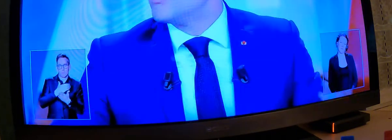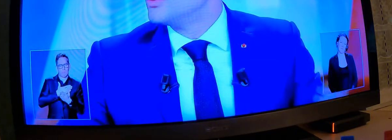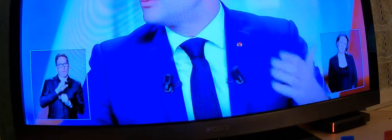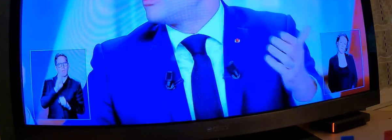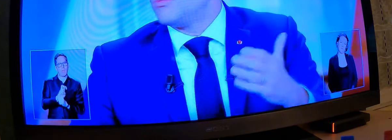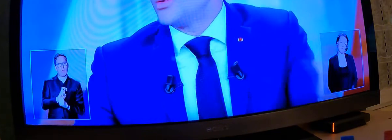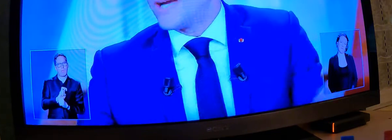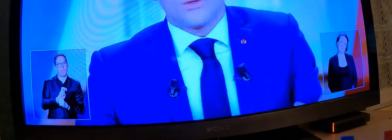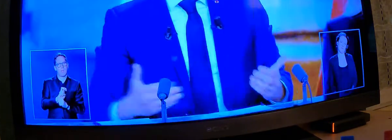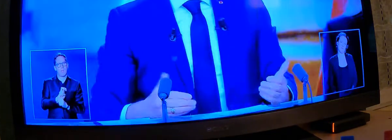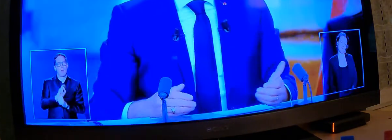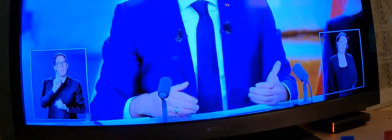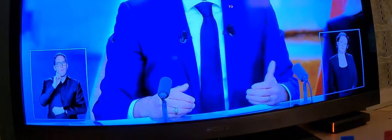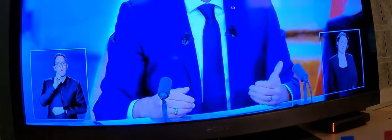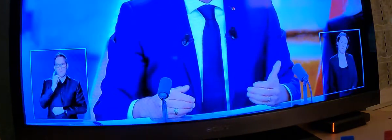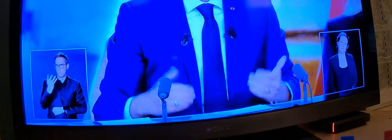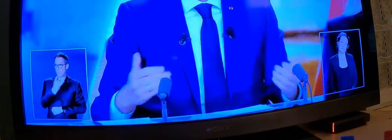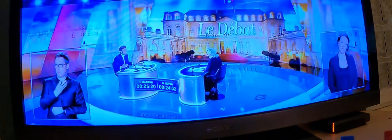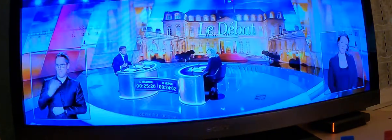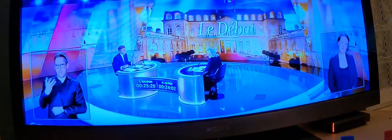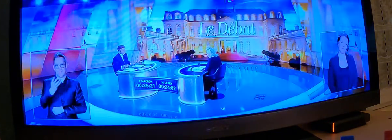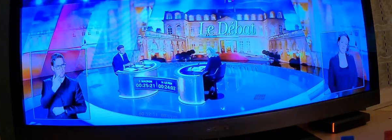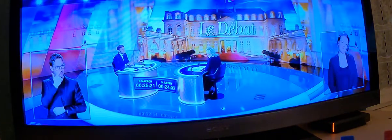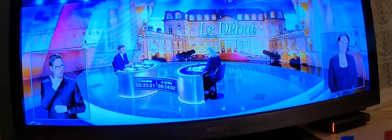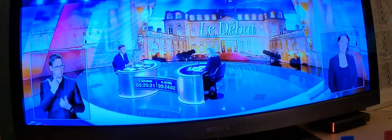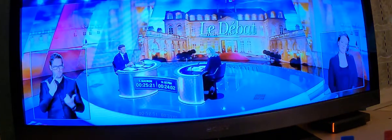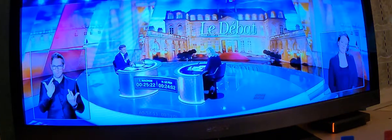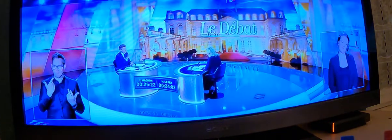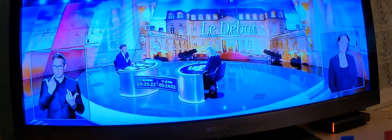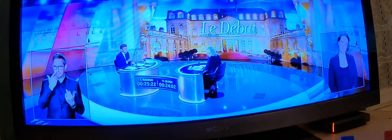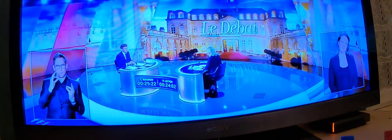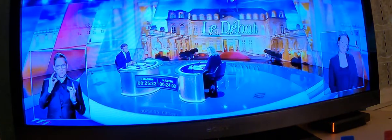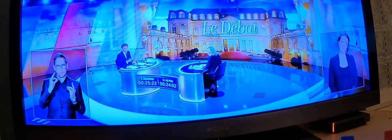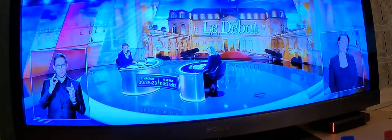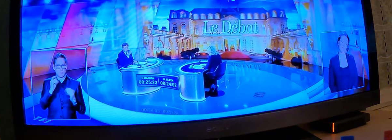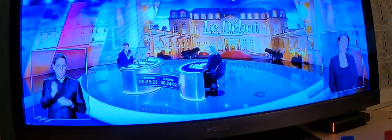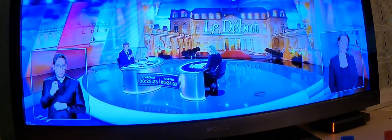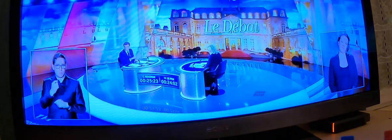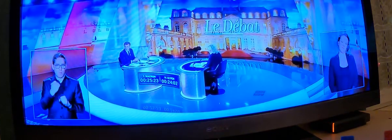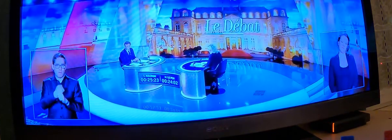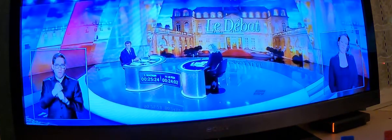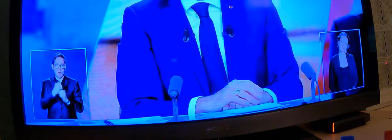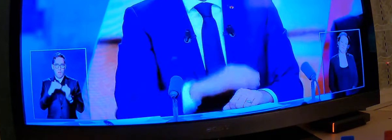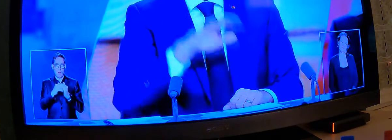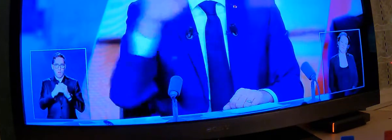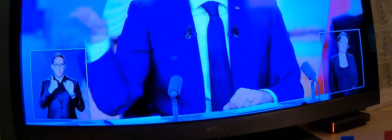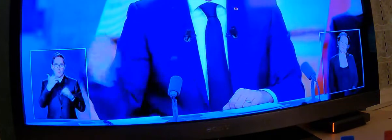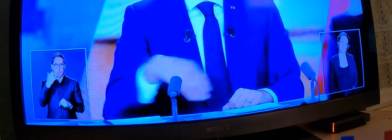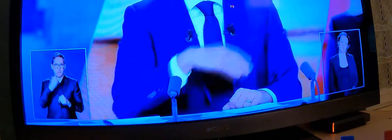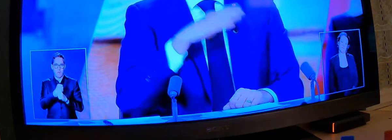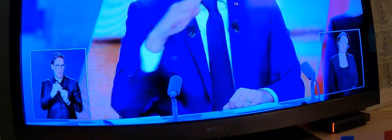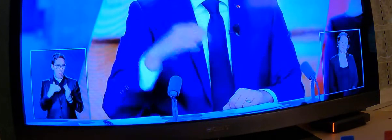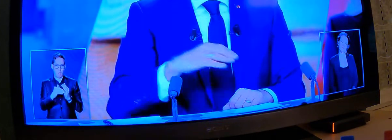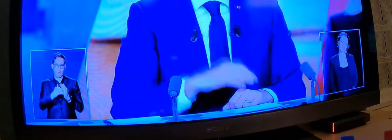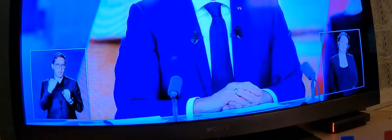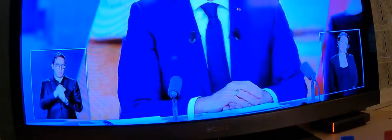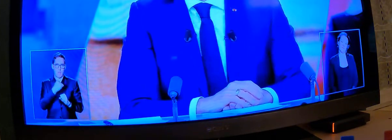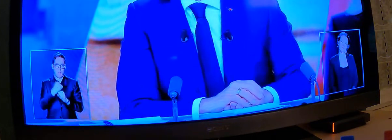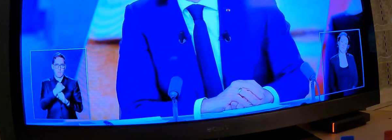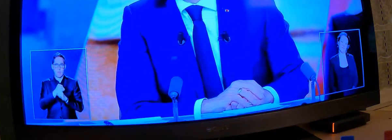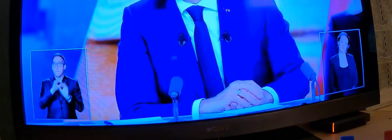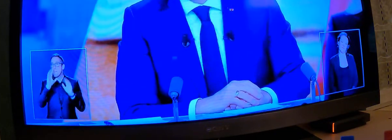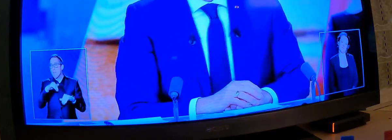gens comme nous, nous quatre, objectivement, il est vraisemblable qu'on travaillera encore, même au-delà de 65 ans, même on dépasse l'âge légal, si j'en crois toutes celles et ceux